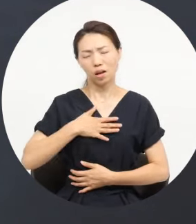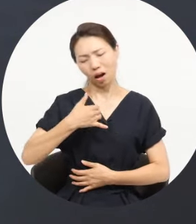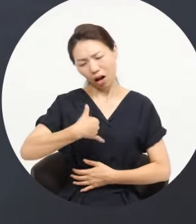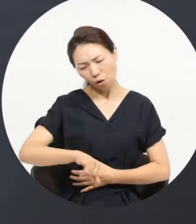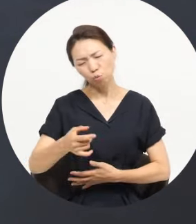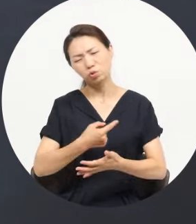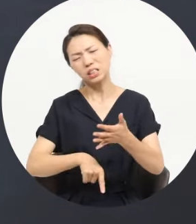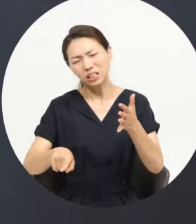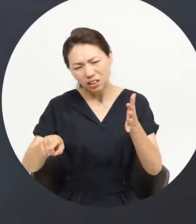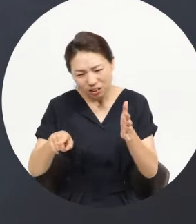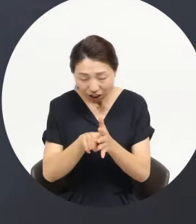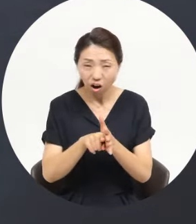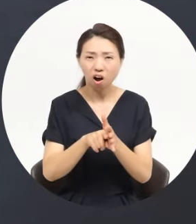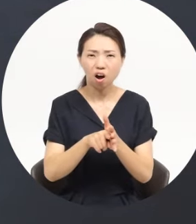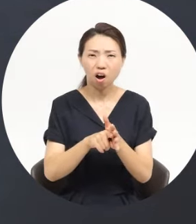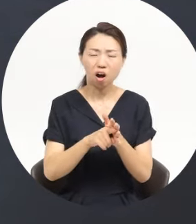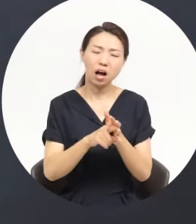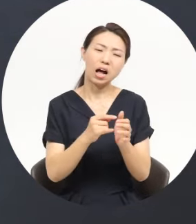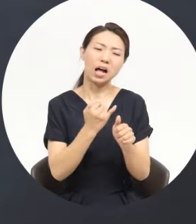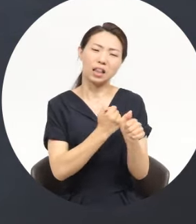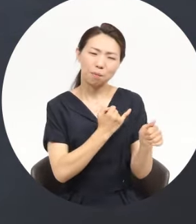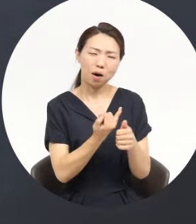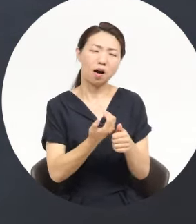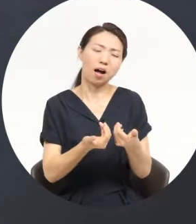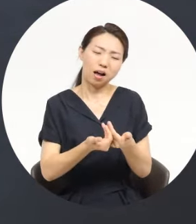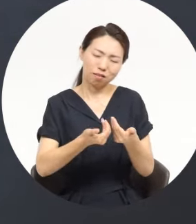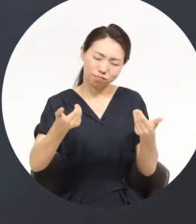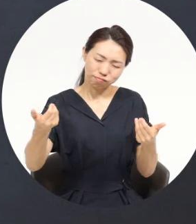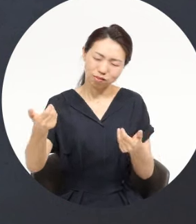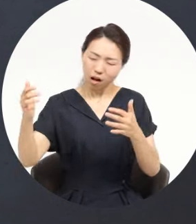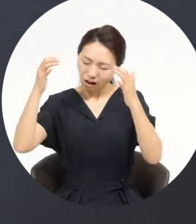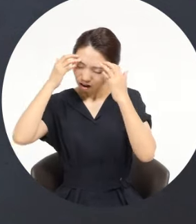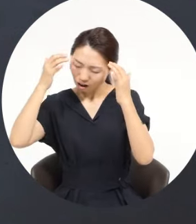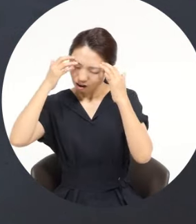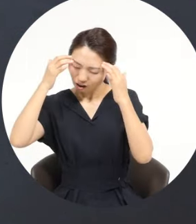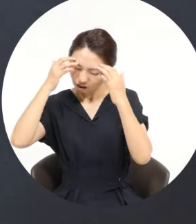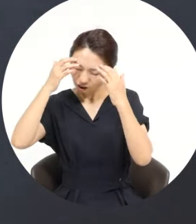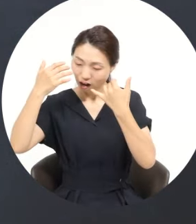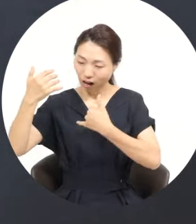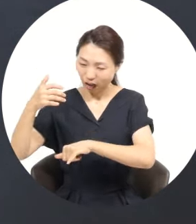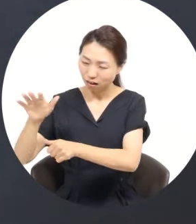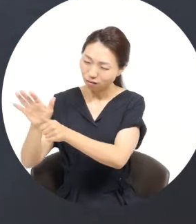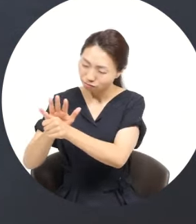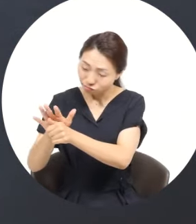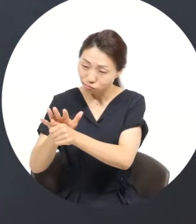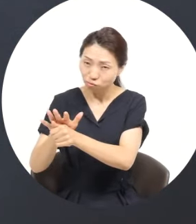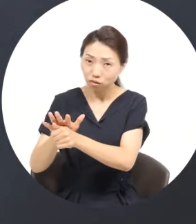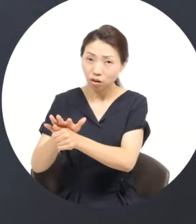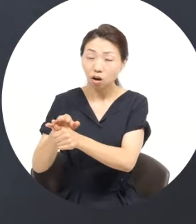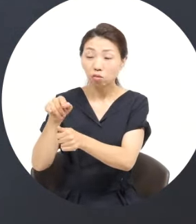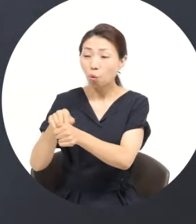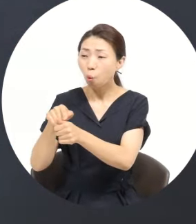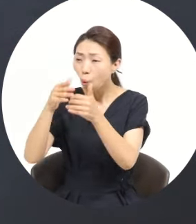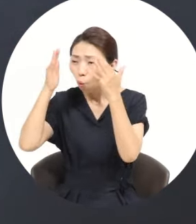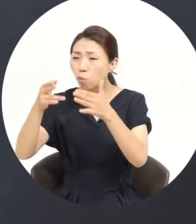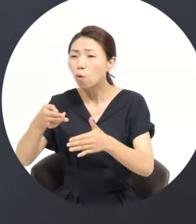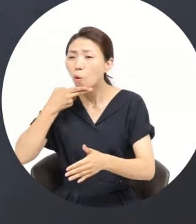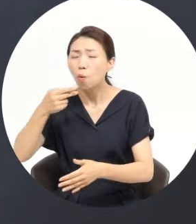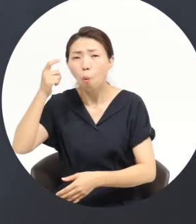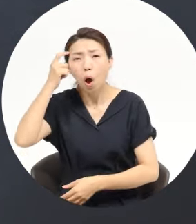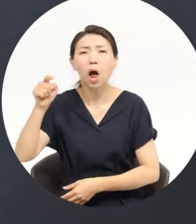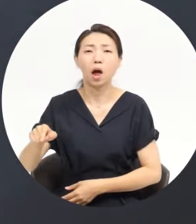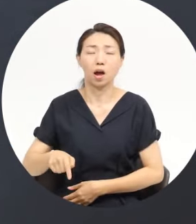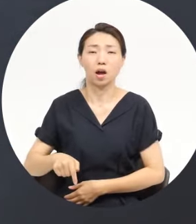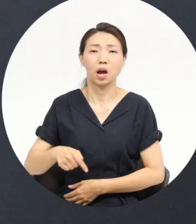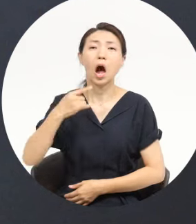위해서 이렇게 남편하고 떨어져서 외국에 와서 이곳 생활하고 너를 돌보는데 너는 왜 공부를 안